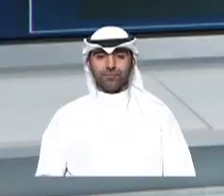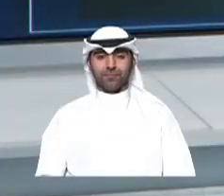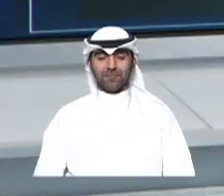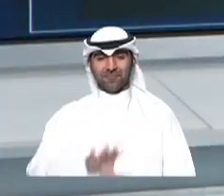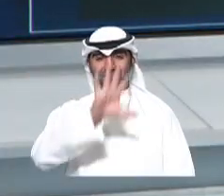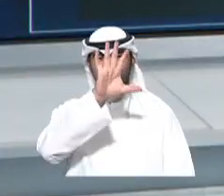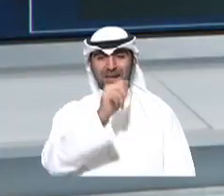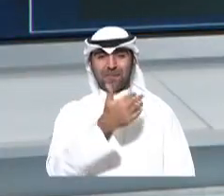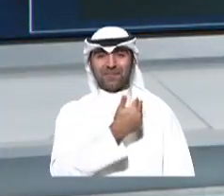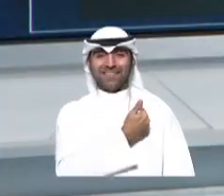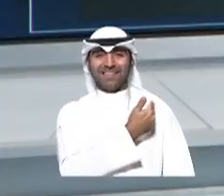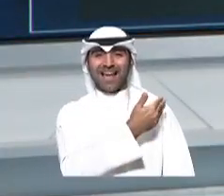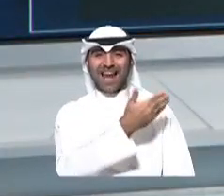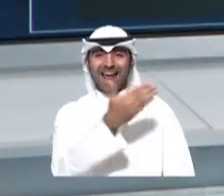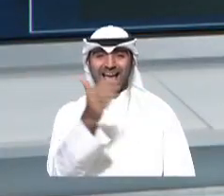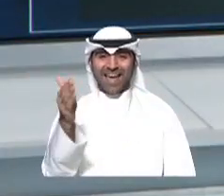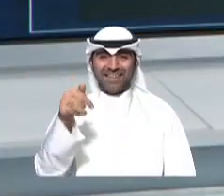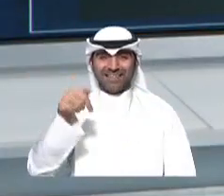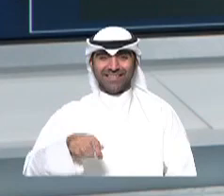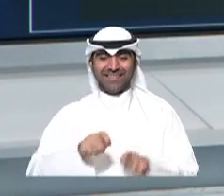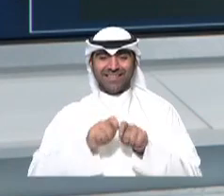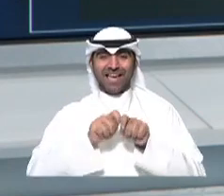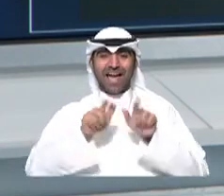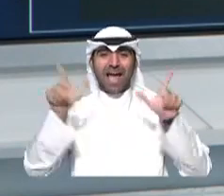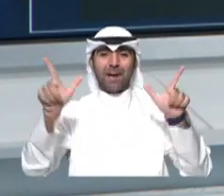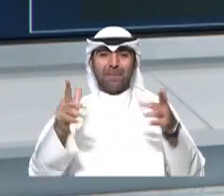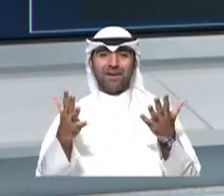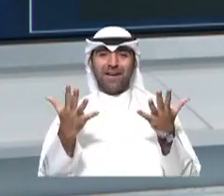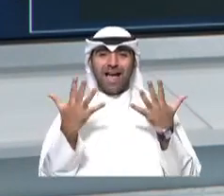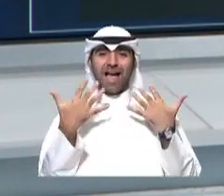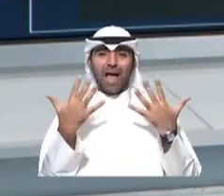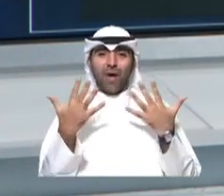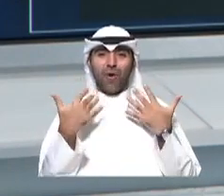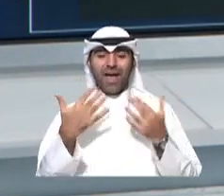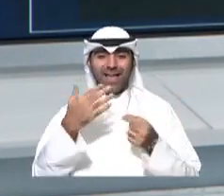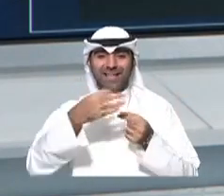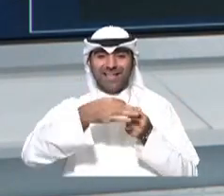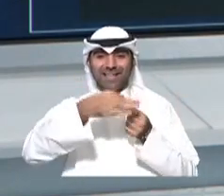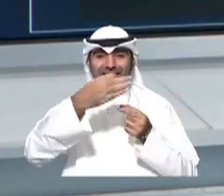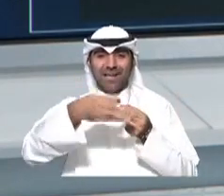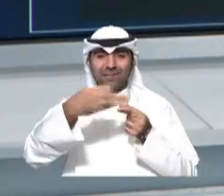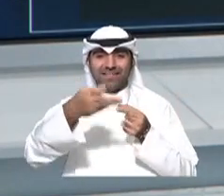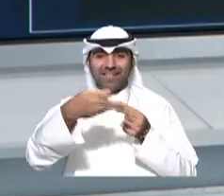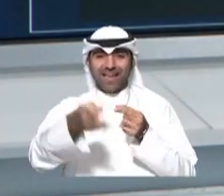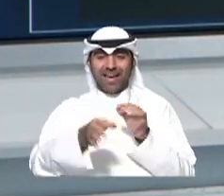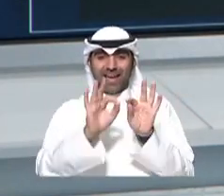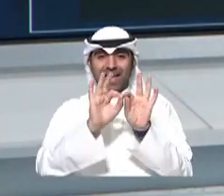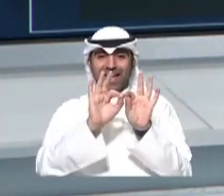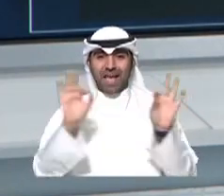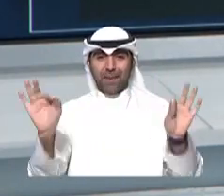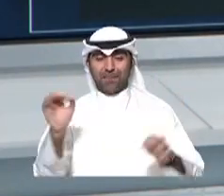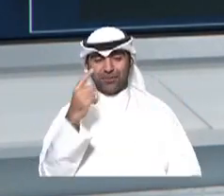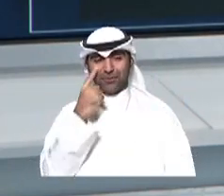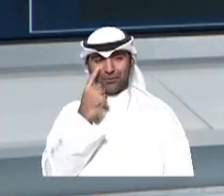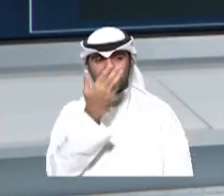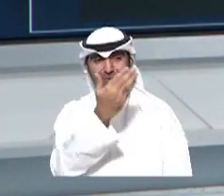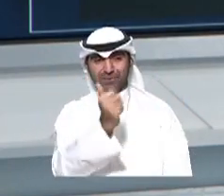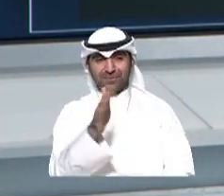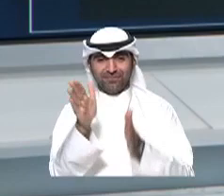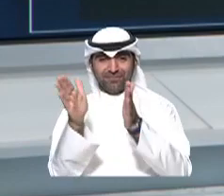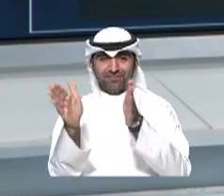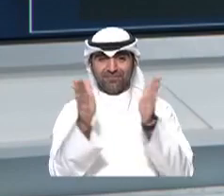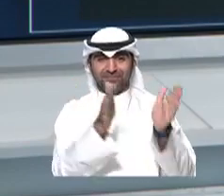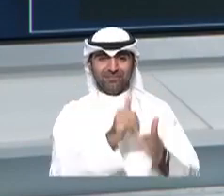السلام عليكم ورحمة الله وبركاته أعزائي المشاهدين، مساكم الله بالخير في نشرتنا الجوية لهذا اليوم. الأجواء الحالية في مدينة